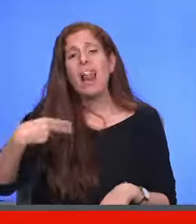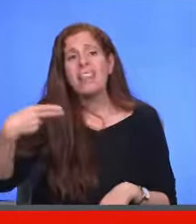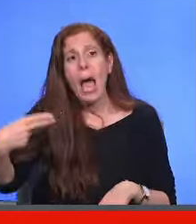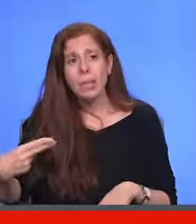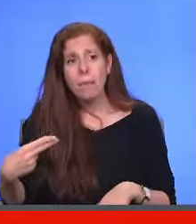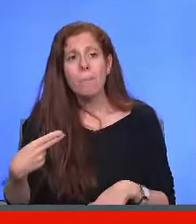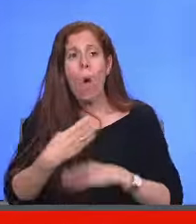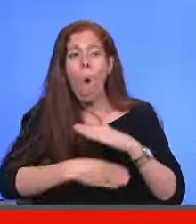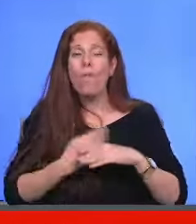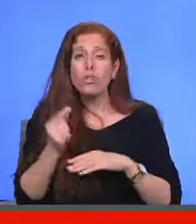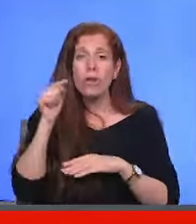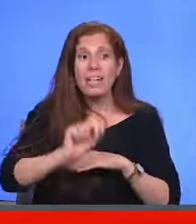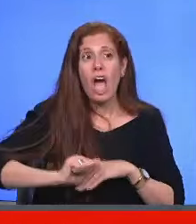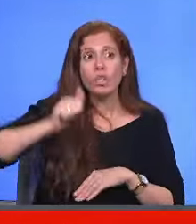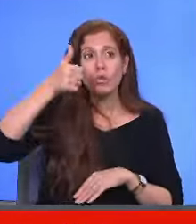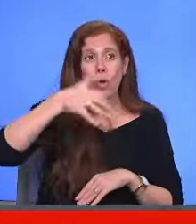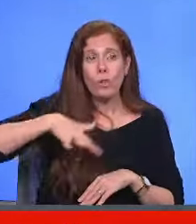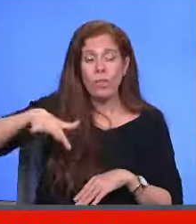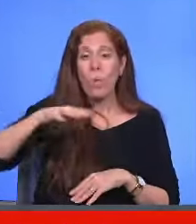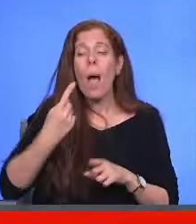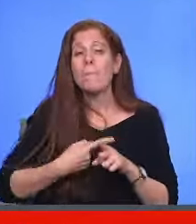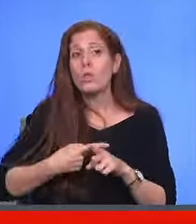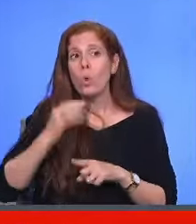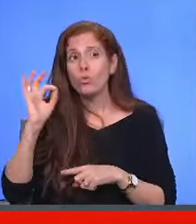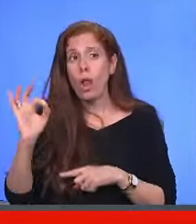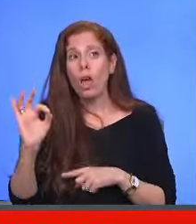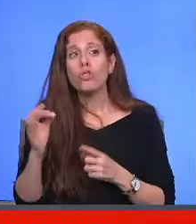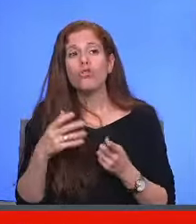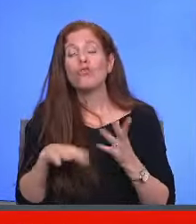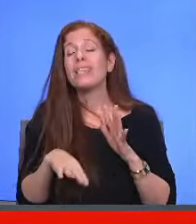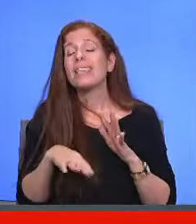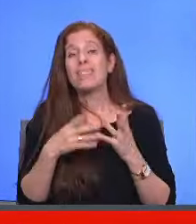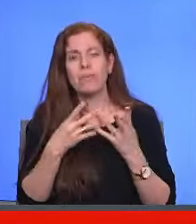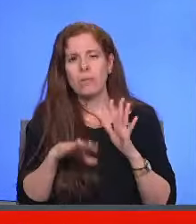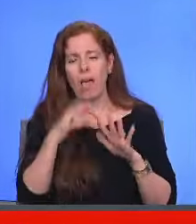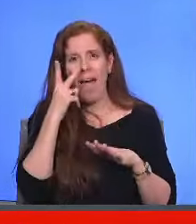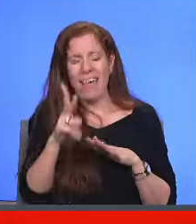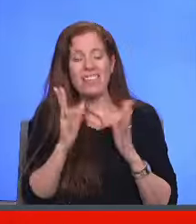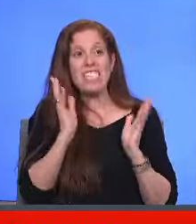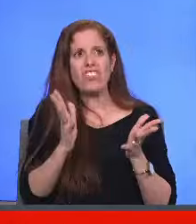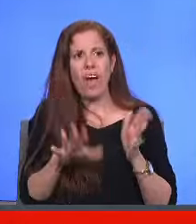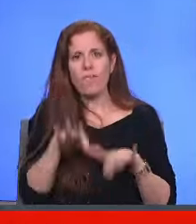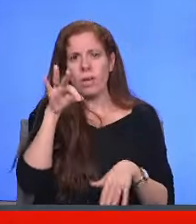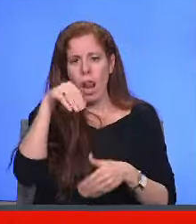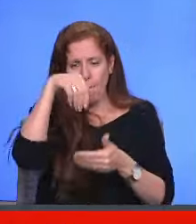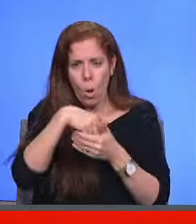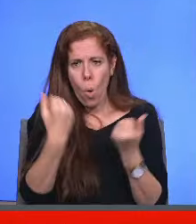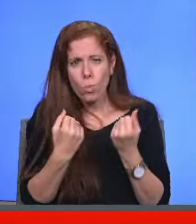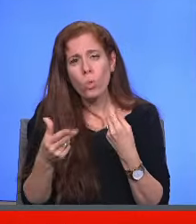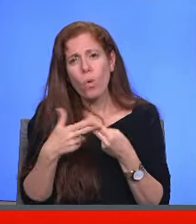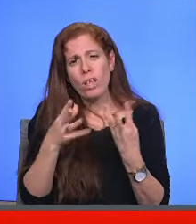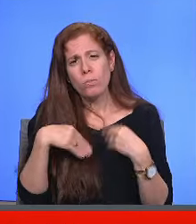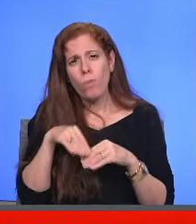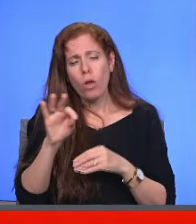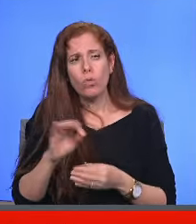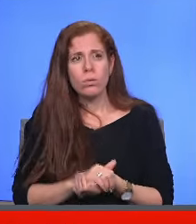החובש שהגיע ראשון לזירת האירוע הוא בן דודה, שנחשף לזוועה וגילה בתוך הרכב את קרובת משפחתו. במדינת ישראל